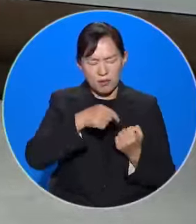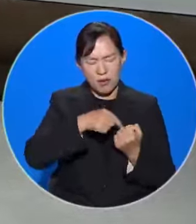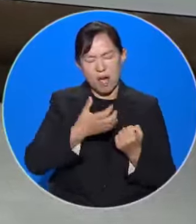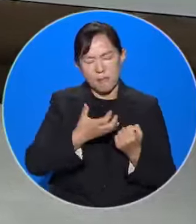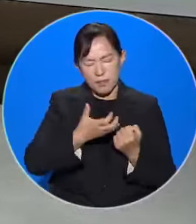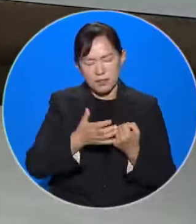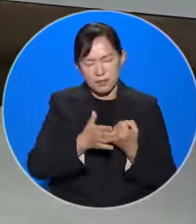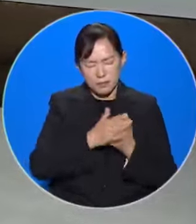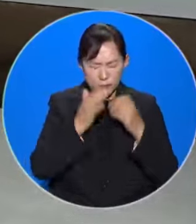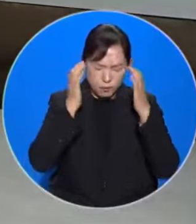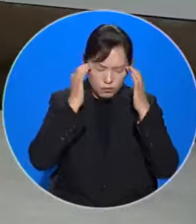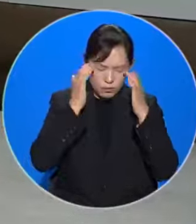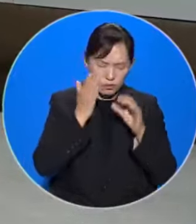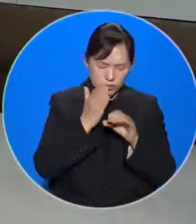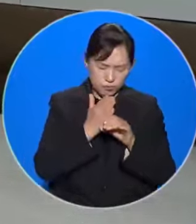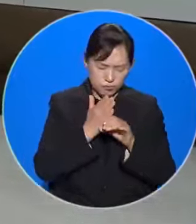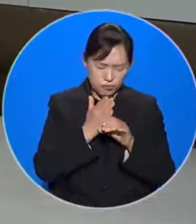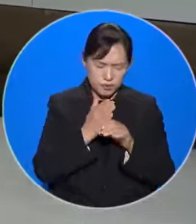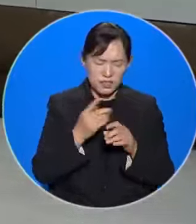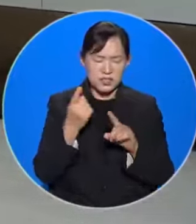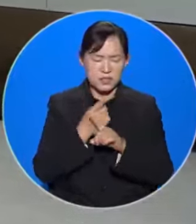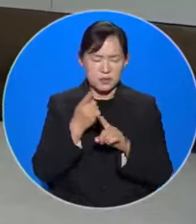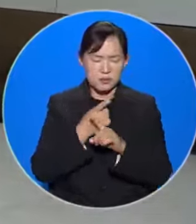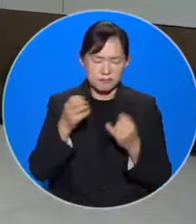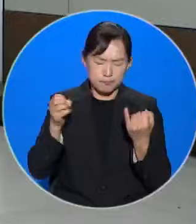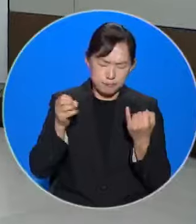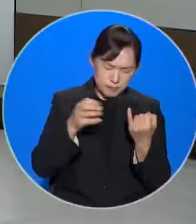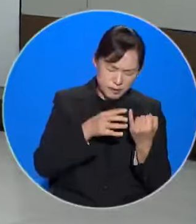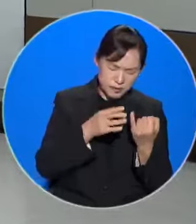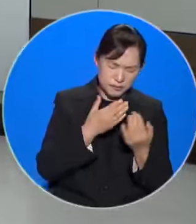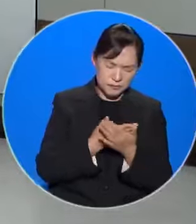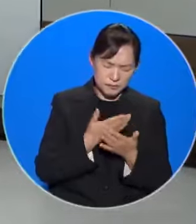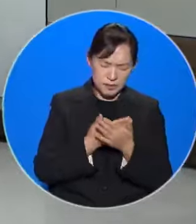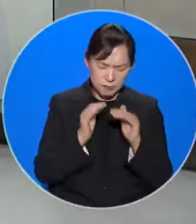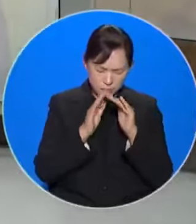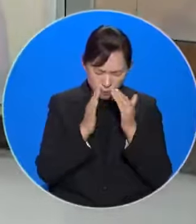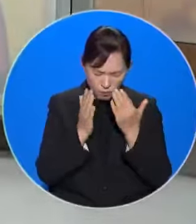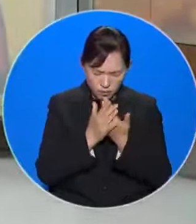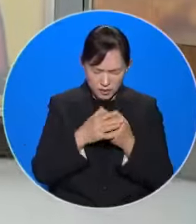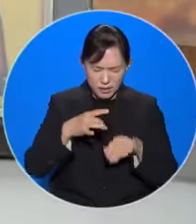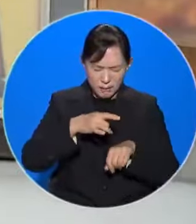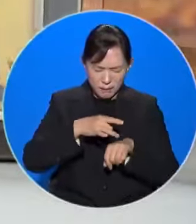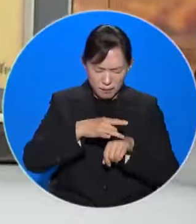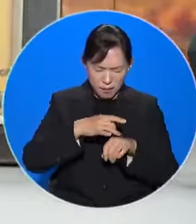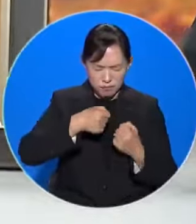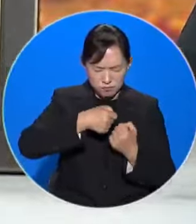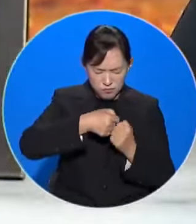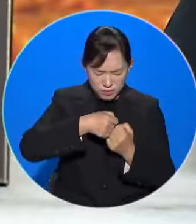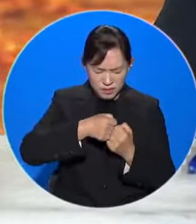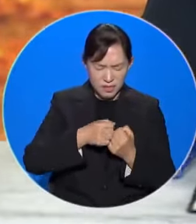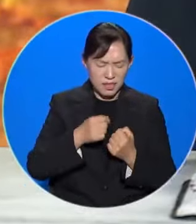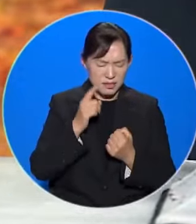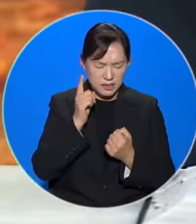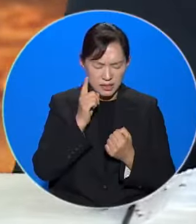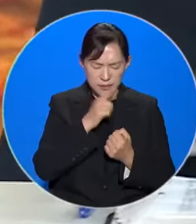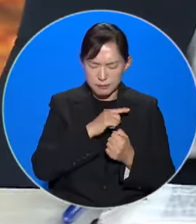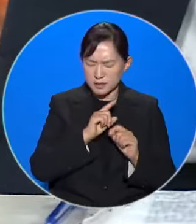권사님의 관절염에도 성령님 치료하는 광선을 비추어 주시옵소서. 모든 관절 관절이 더 이상 악화되지 않게